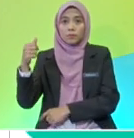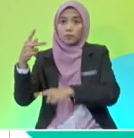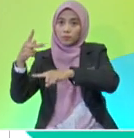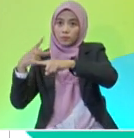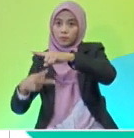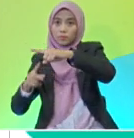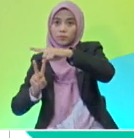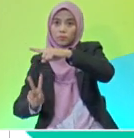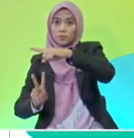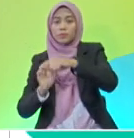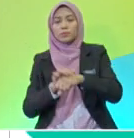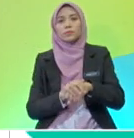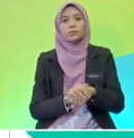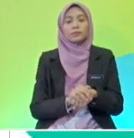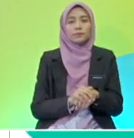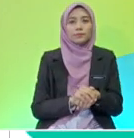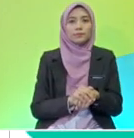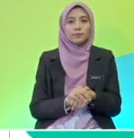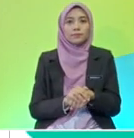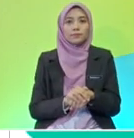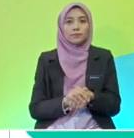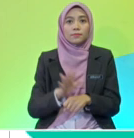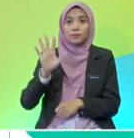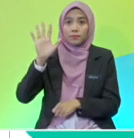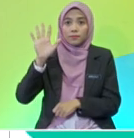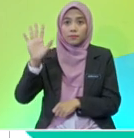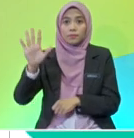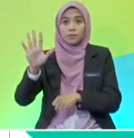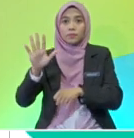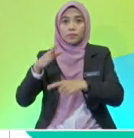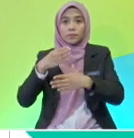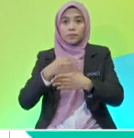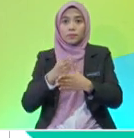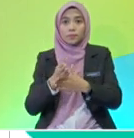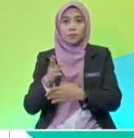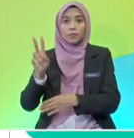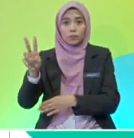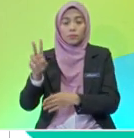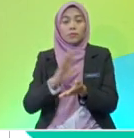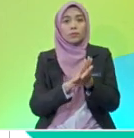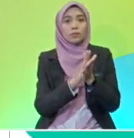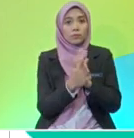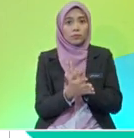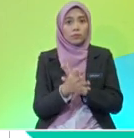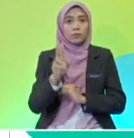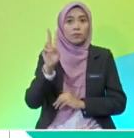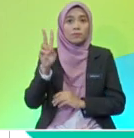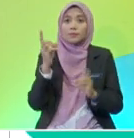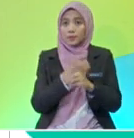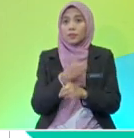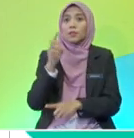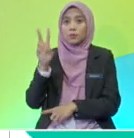dan 10 5 bagi 2 macam tadi cekungan dapat dua darat 24